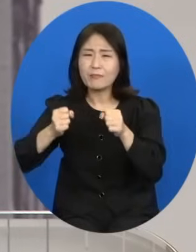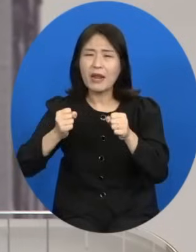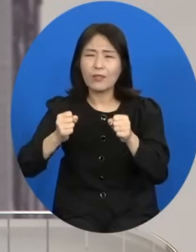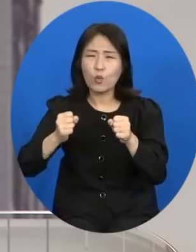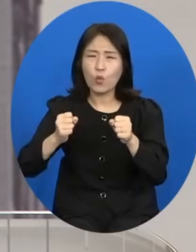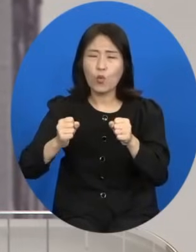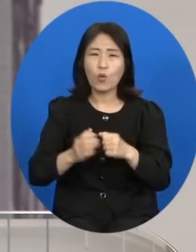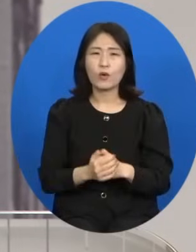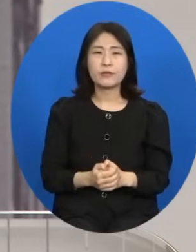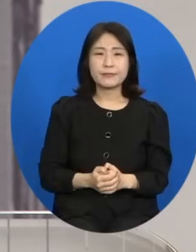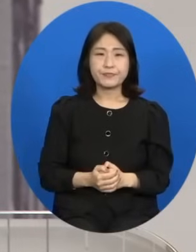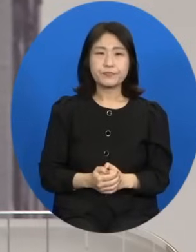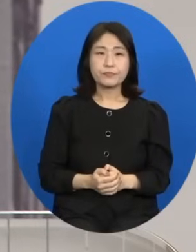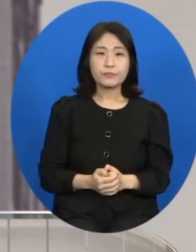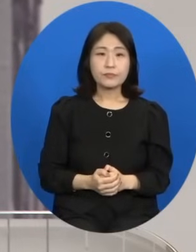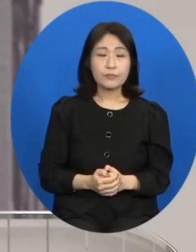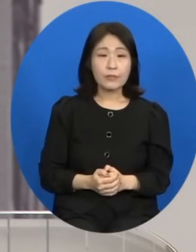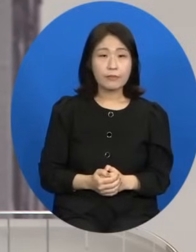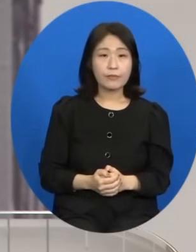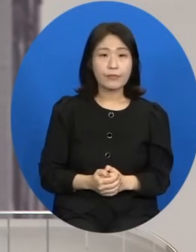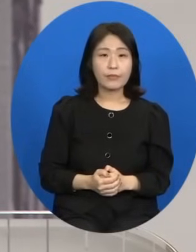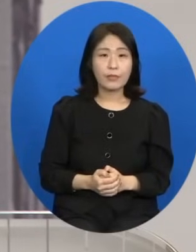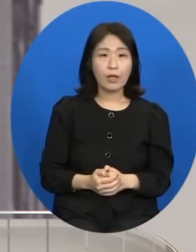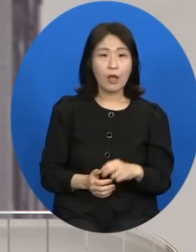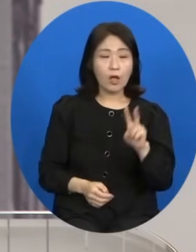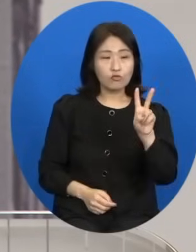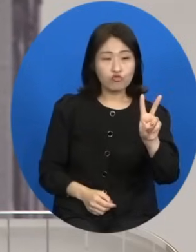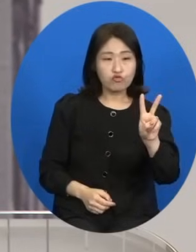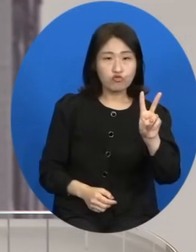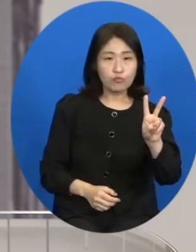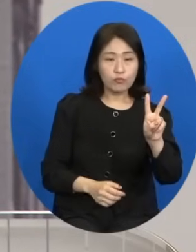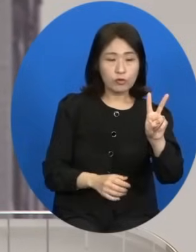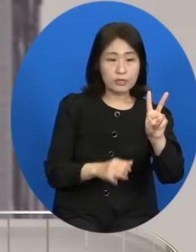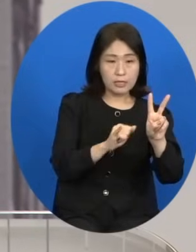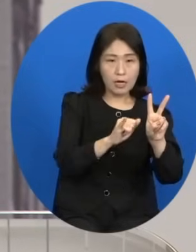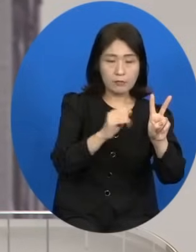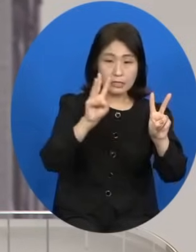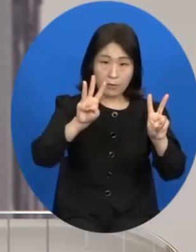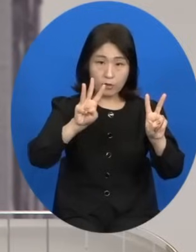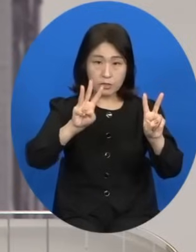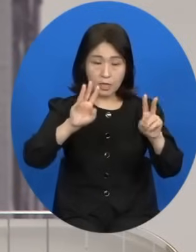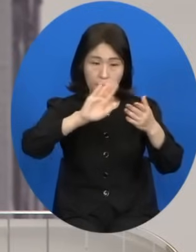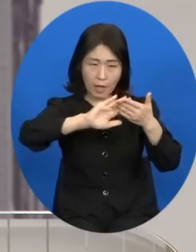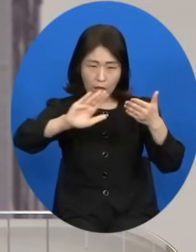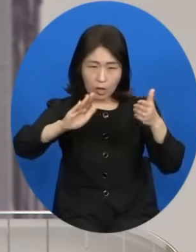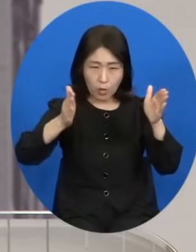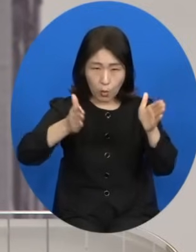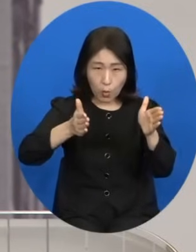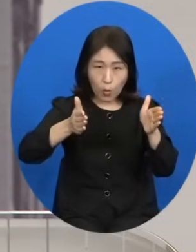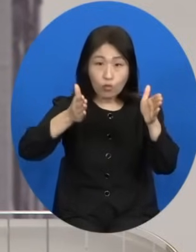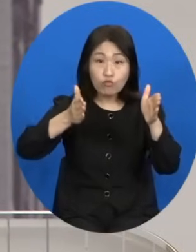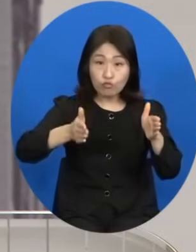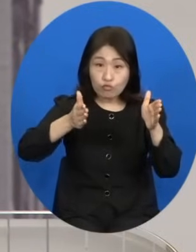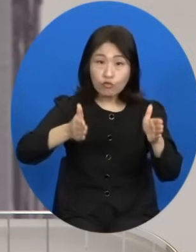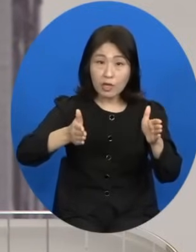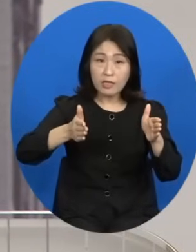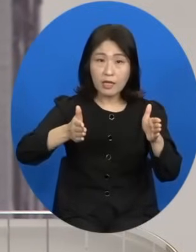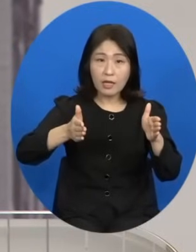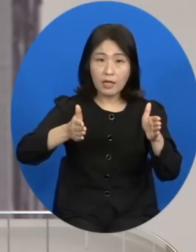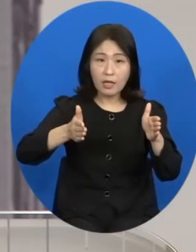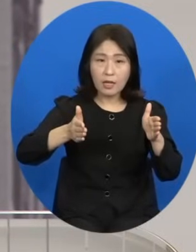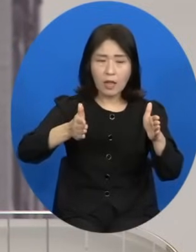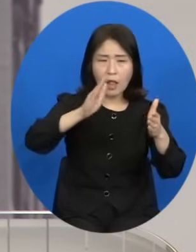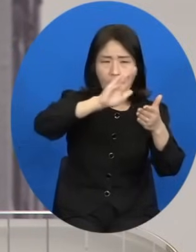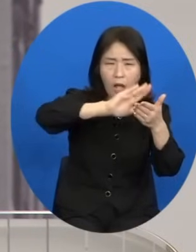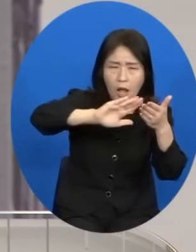번째 잘 지나갔어요이 두 번째 사람이 세 번째 사람에게 넘겨주는 그 구간 마지막이 세 번째이 사람에게 넘겨주는